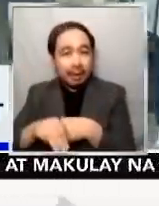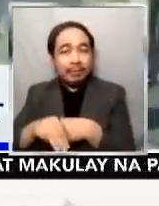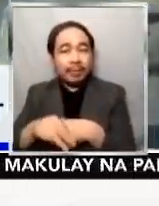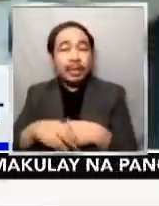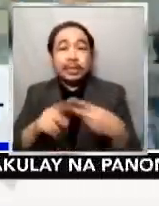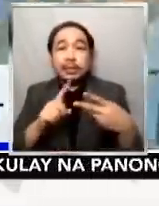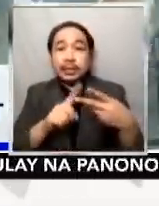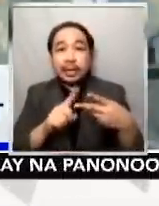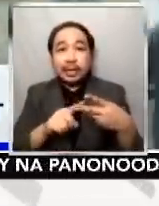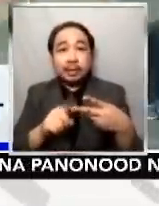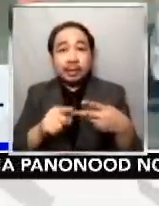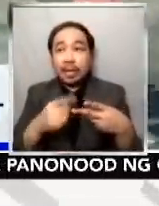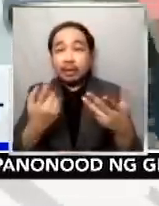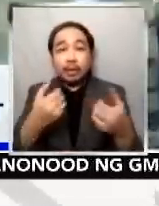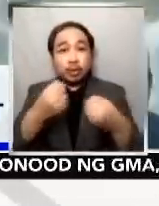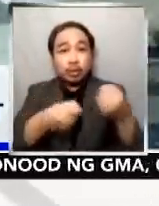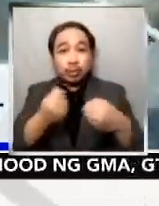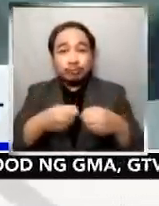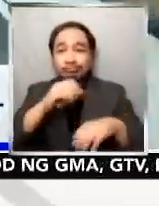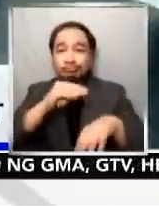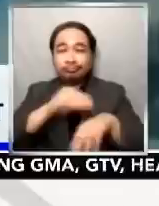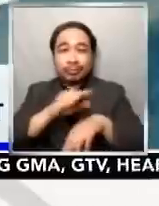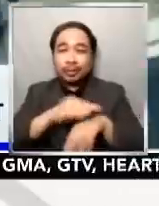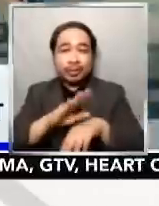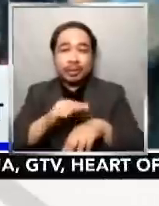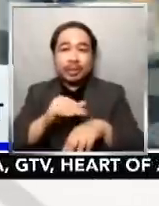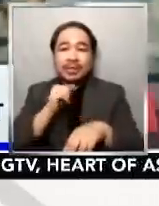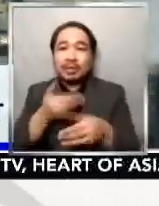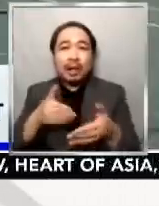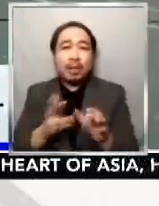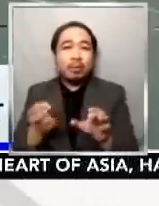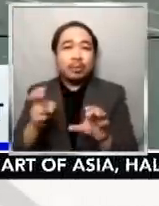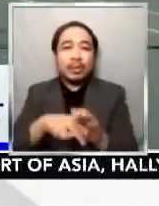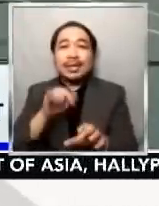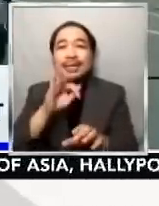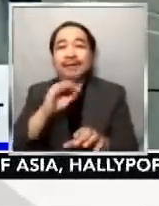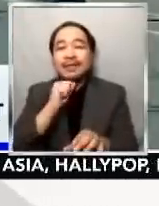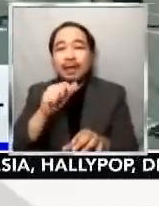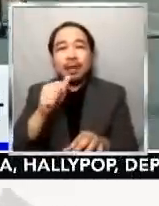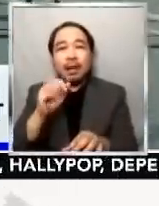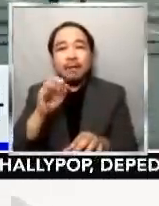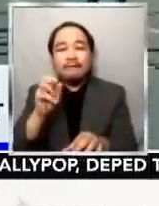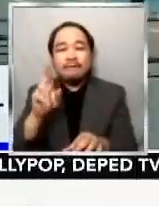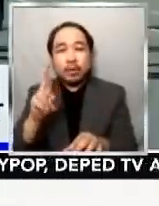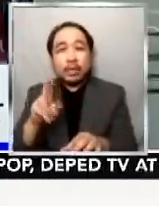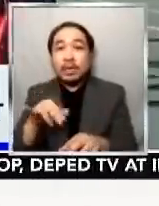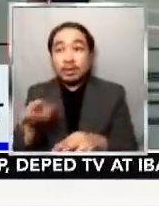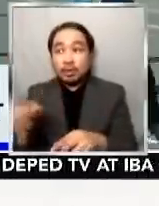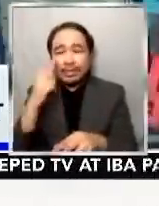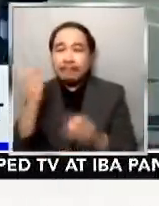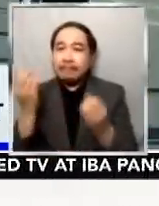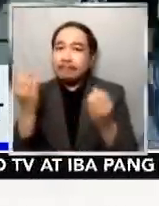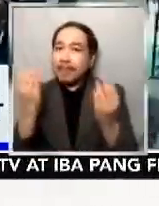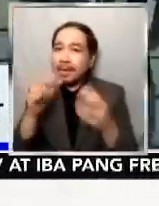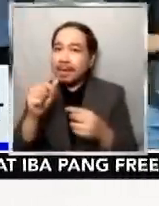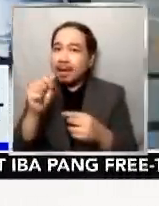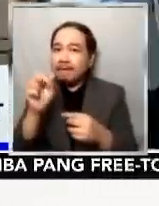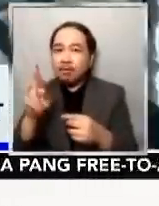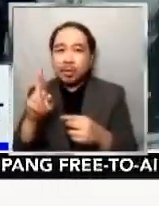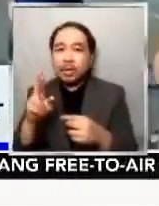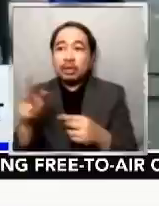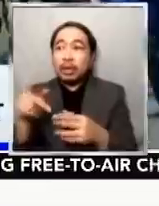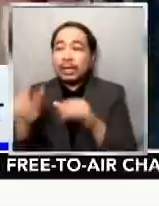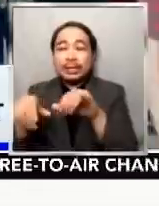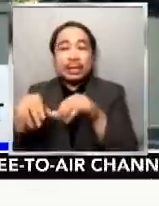na huwag magsakay ng hindi apor. At sabi raw sa DOTR ng mga enforcer, hindi apor ang marami sa mga natenga sa kalsada.